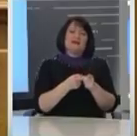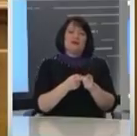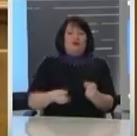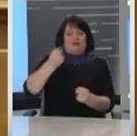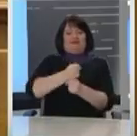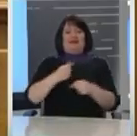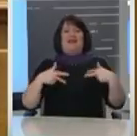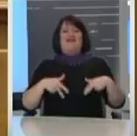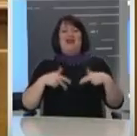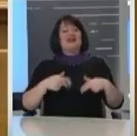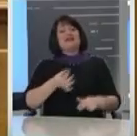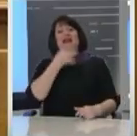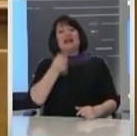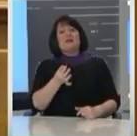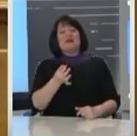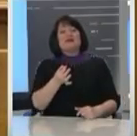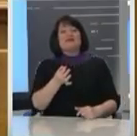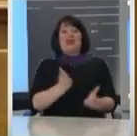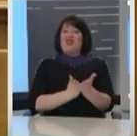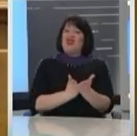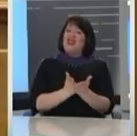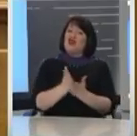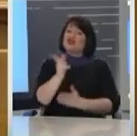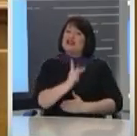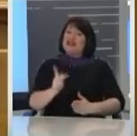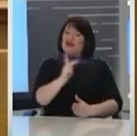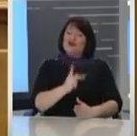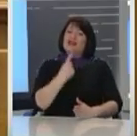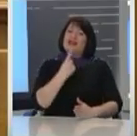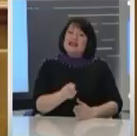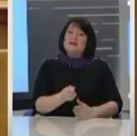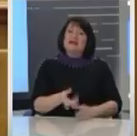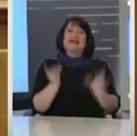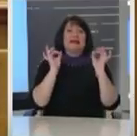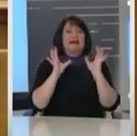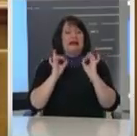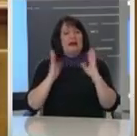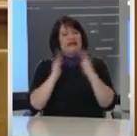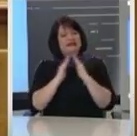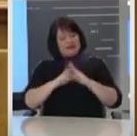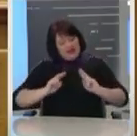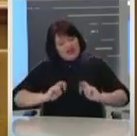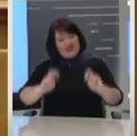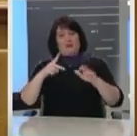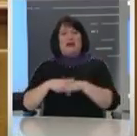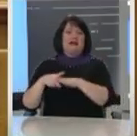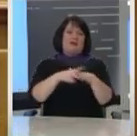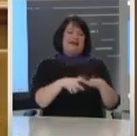εξουσία μιλώντας για συσάχθεια και φωνάζοντας κανένα σπίτι στα χέρια